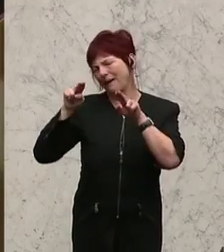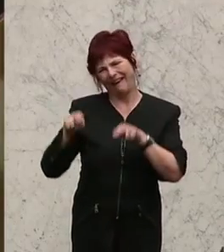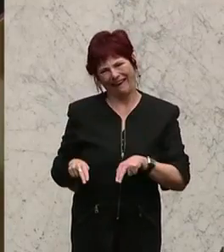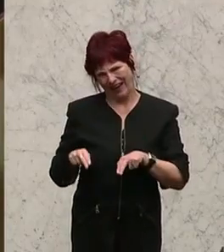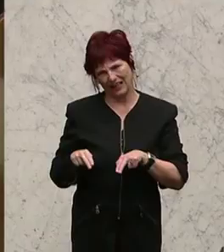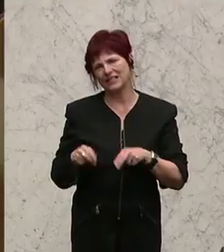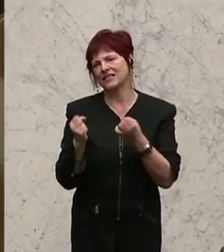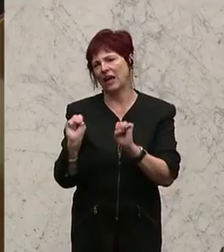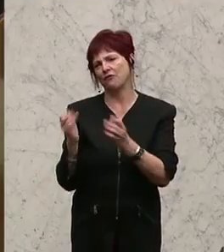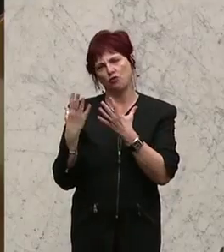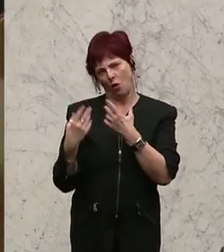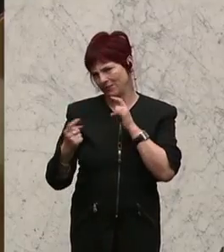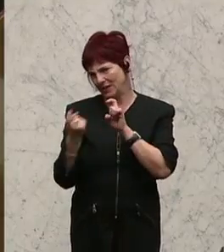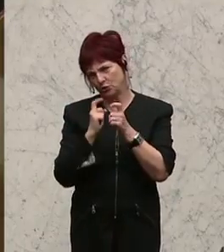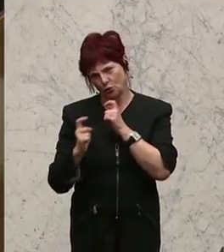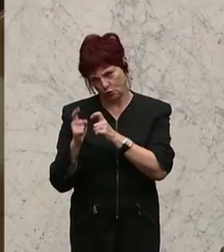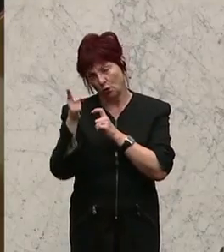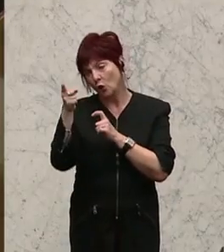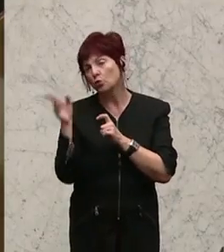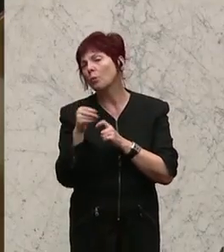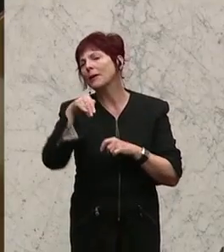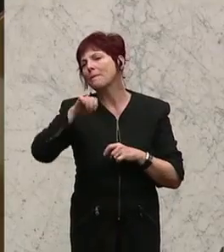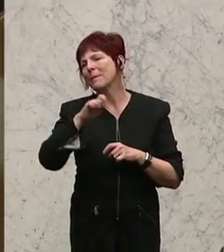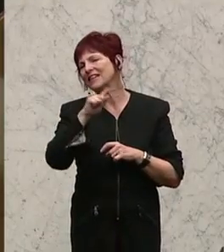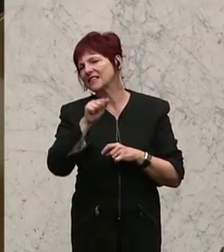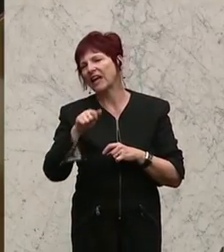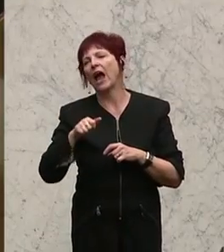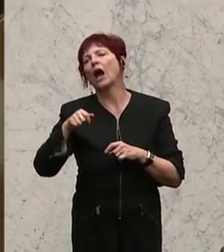sie verhindert hast. Aber eines ist völlig klar,